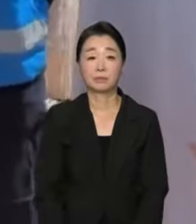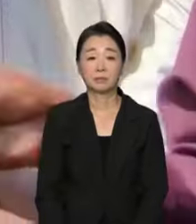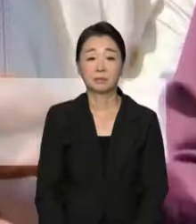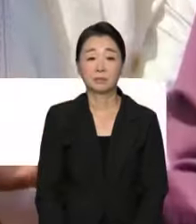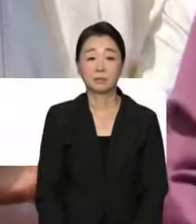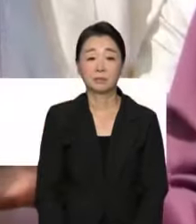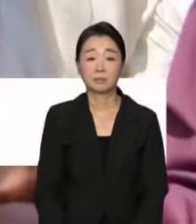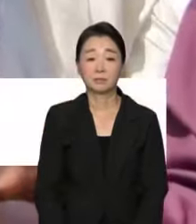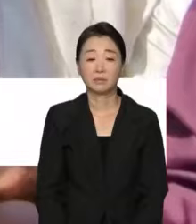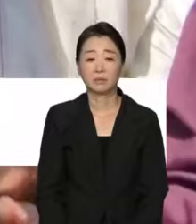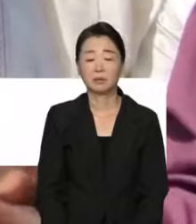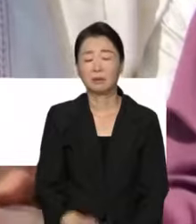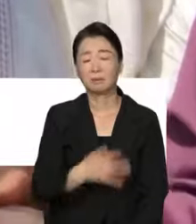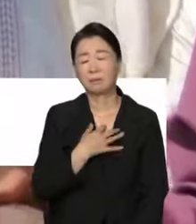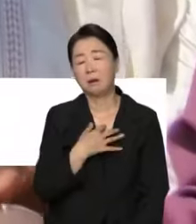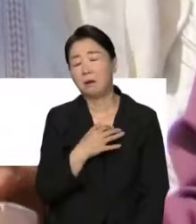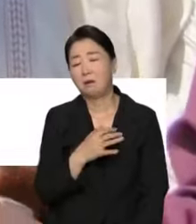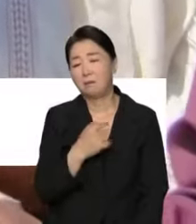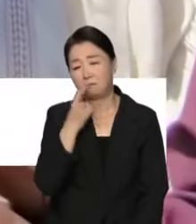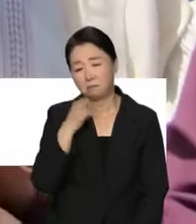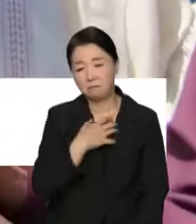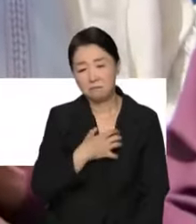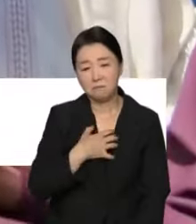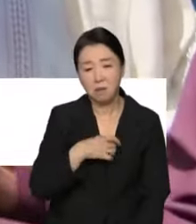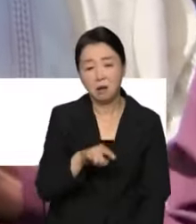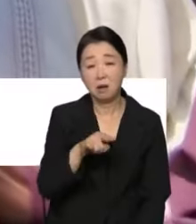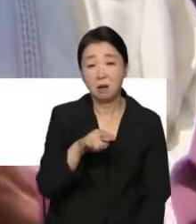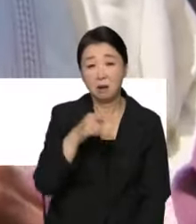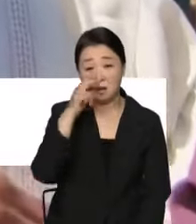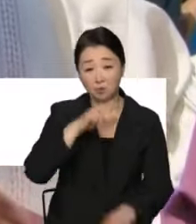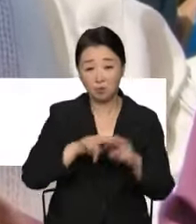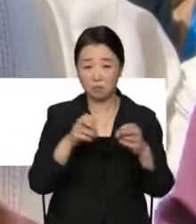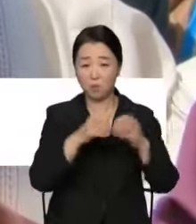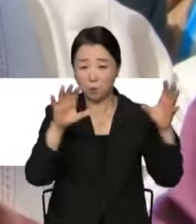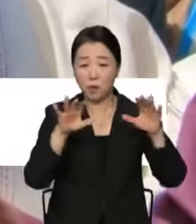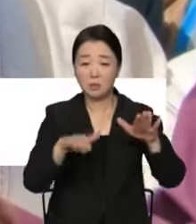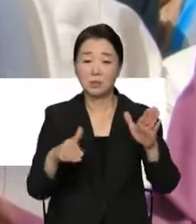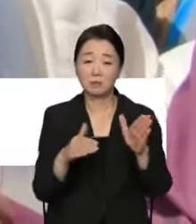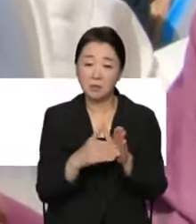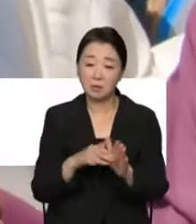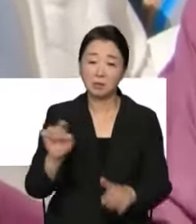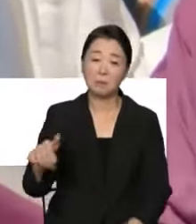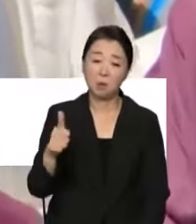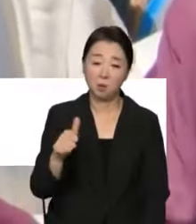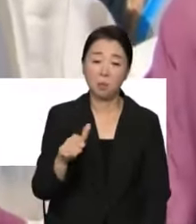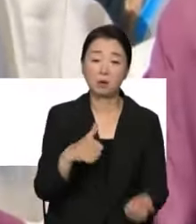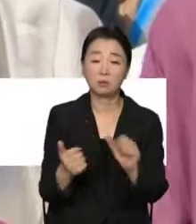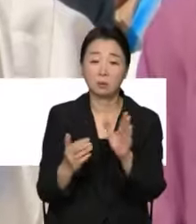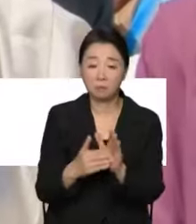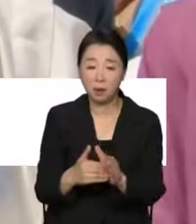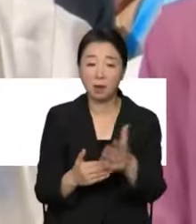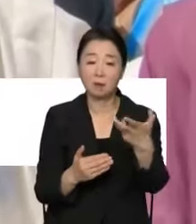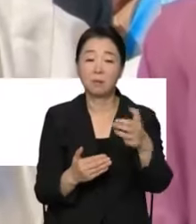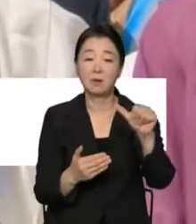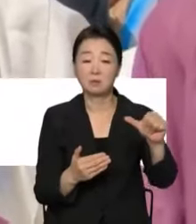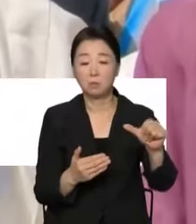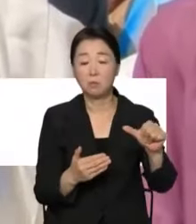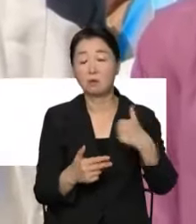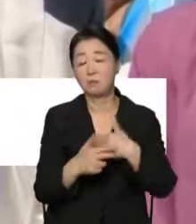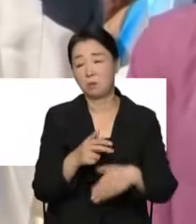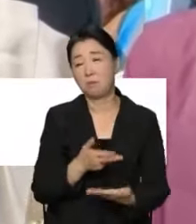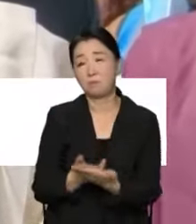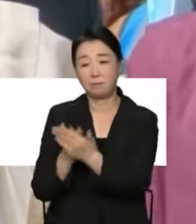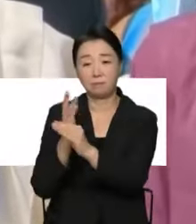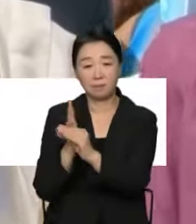This strategy is a very serious strategy. We have oil tanker explosion, which claimed so